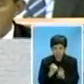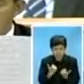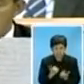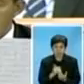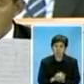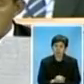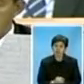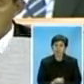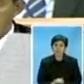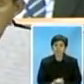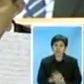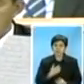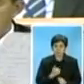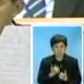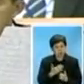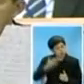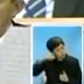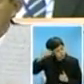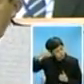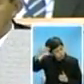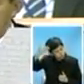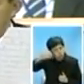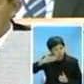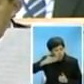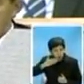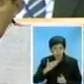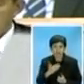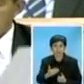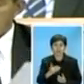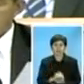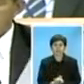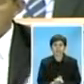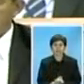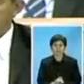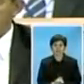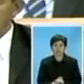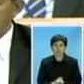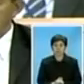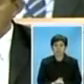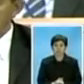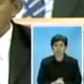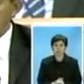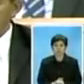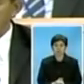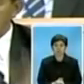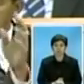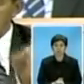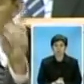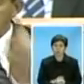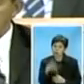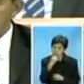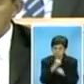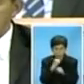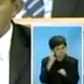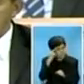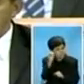ากนี้ต่อไปยังชาตินี้และชาติถัดไปอย่างไม่สิ้นสุดเพราะฉะนั้นใคร